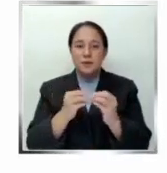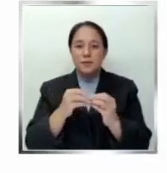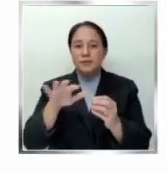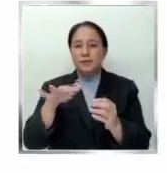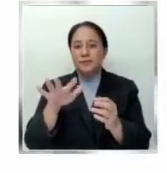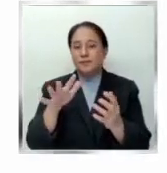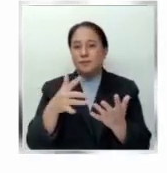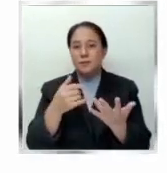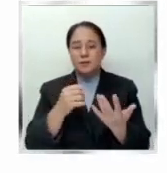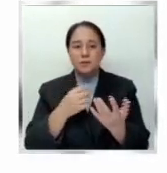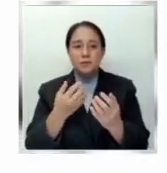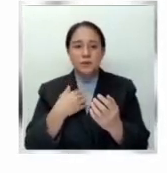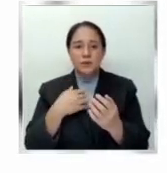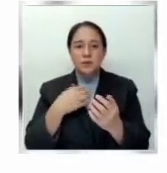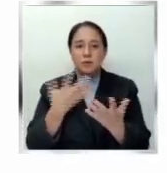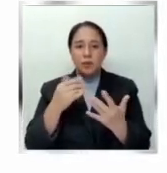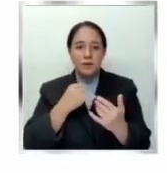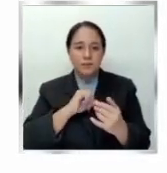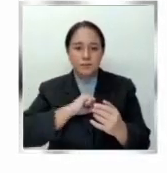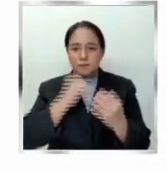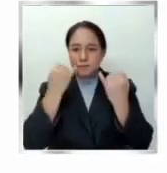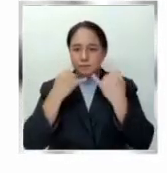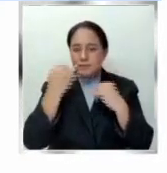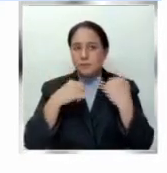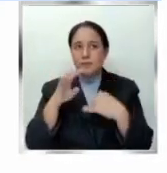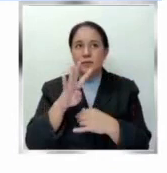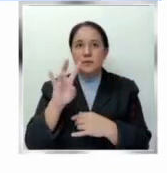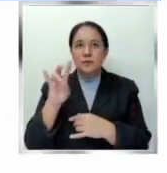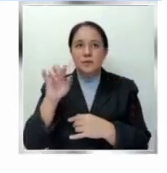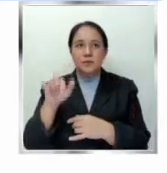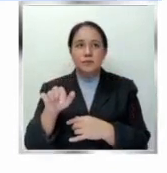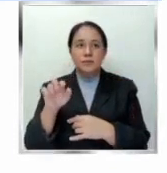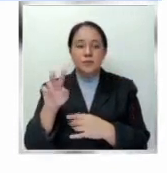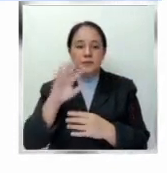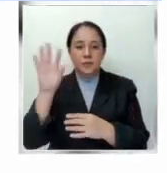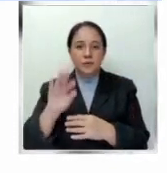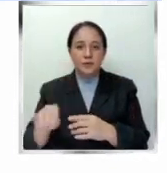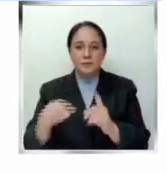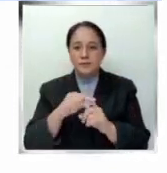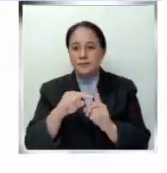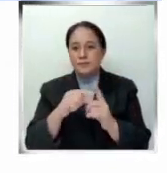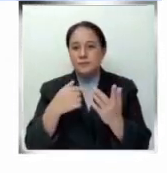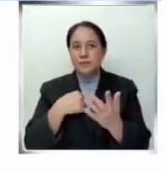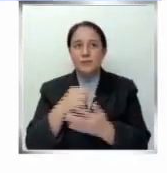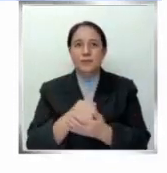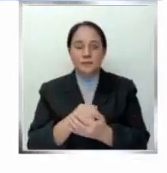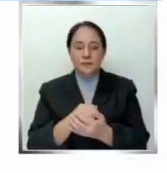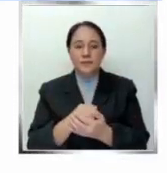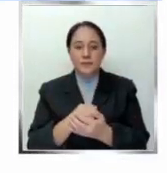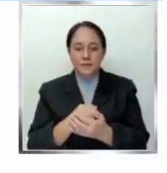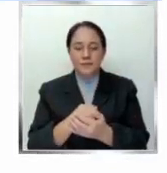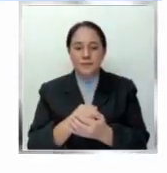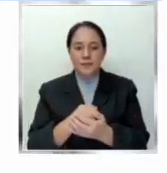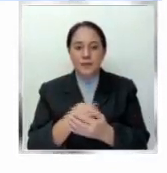na sinundan ng asymptomatic. 47.4% ang positivity rate sa 81,381 na tinest.